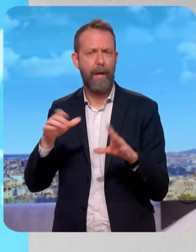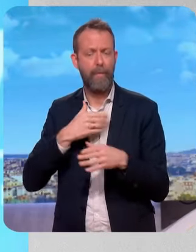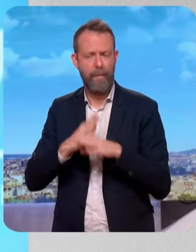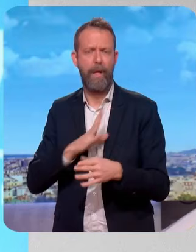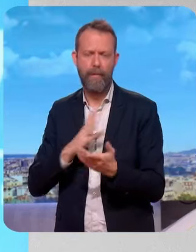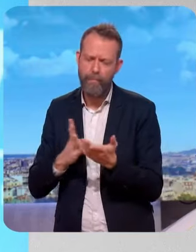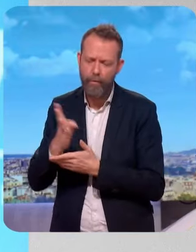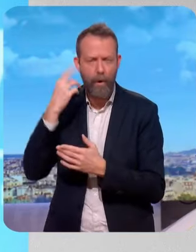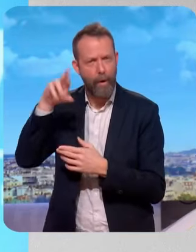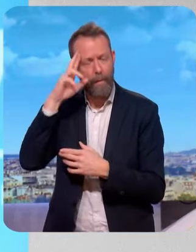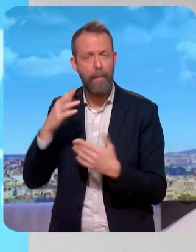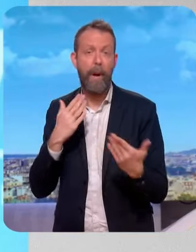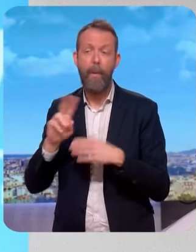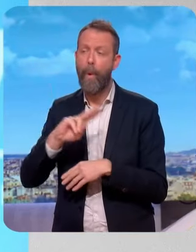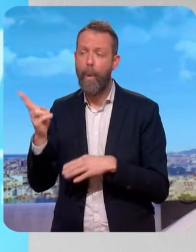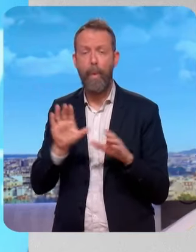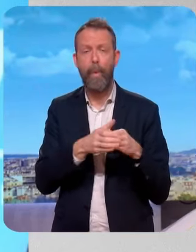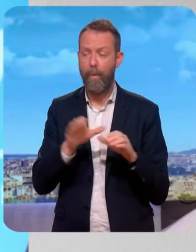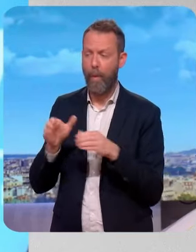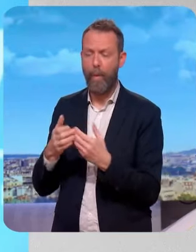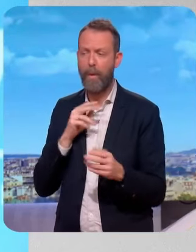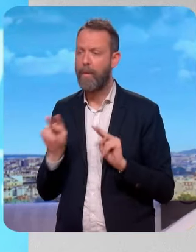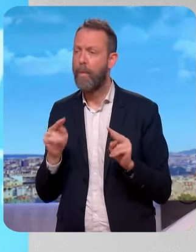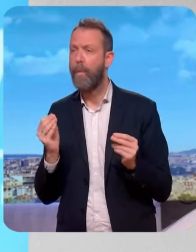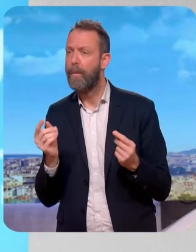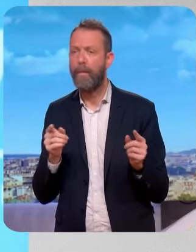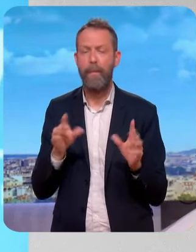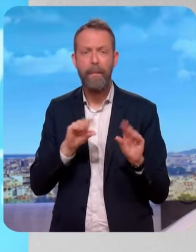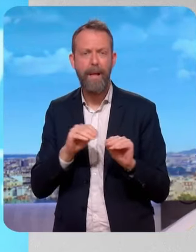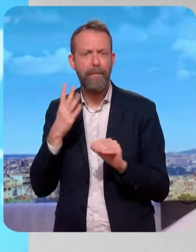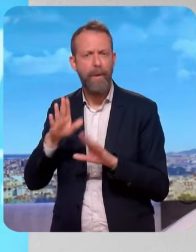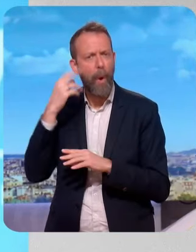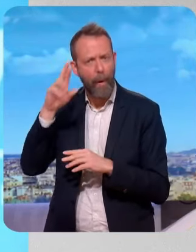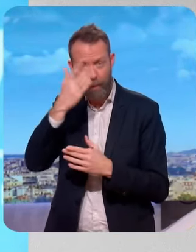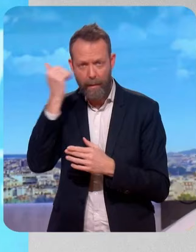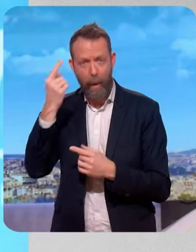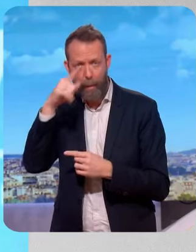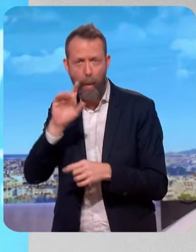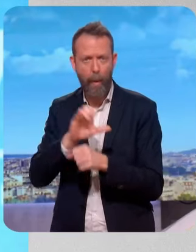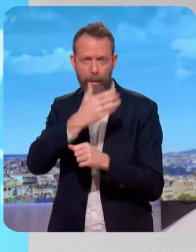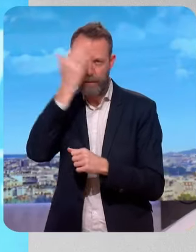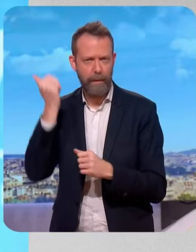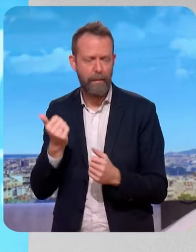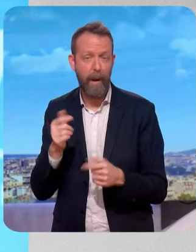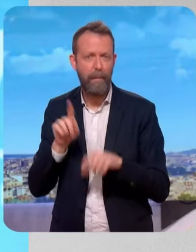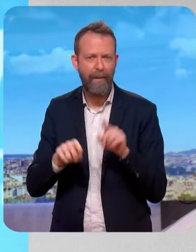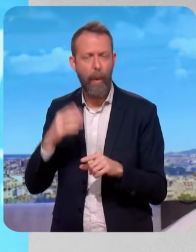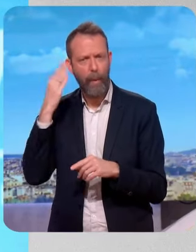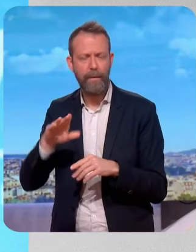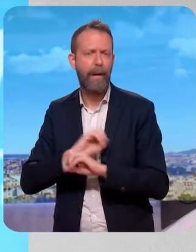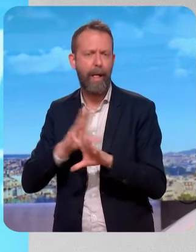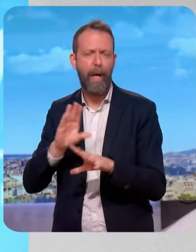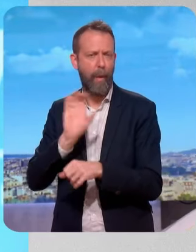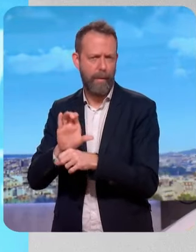européen. Contrairement à d'autres partis où on ne sait pas trop où ils sont sur l'Europe. On ne sait pas s'ils sont pour, s'ils sont contre. Pour certains, on sait qu'ils sont